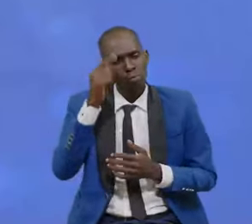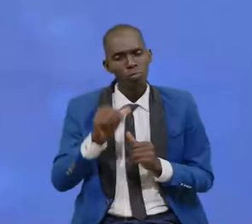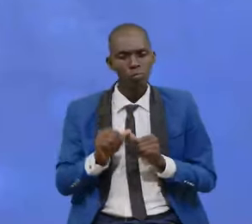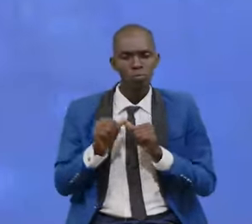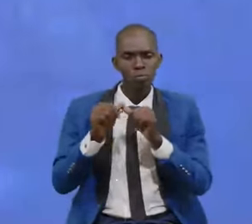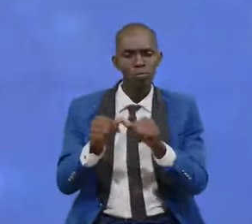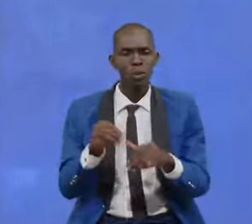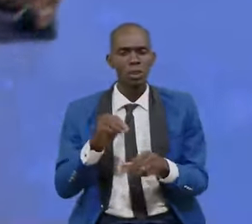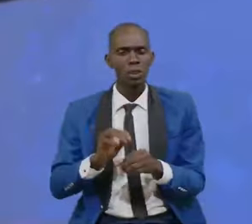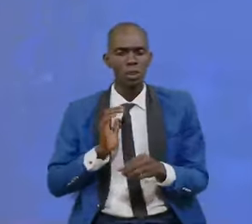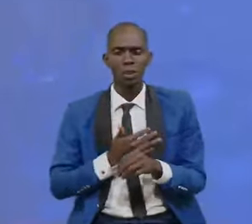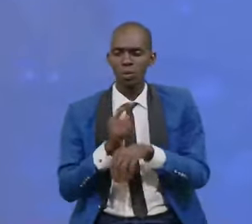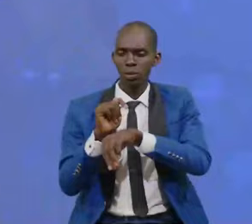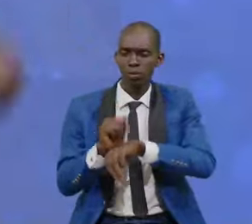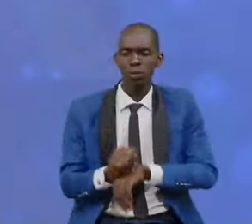traditions. Nous suivons